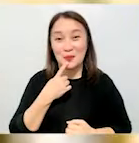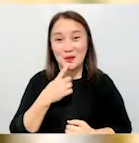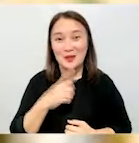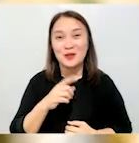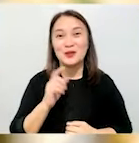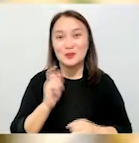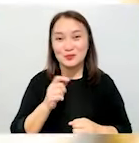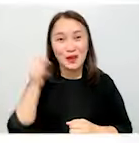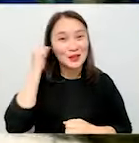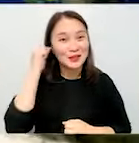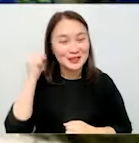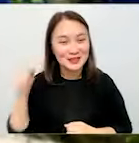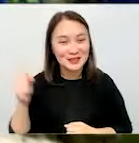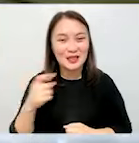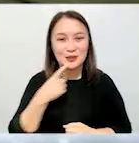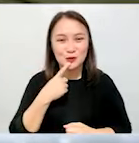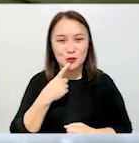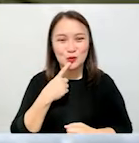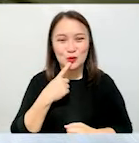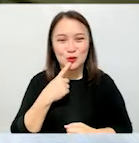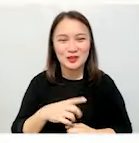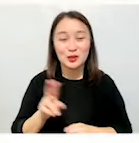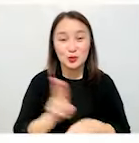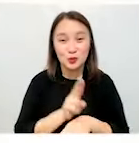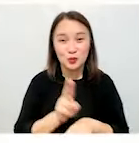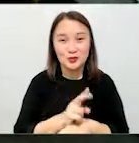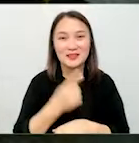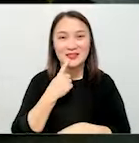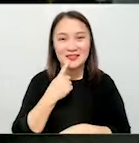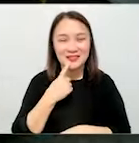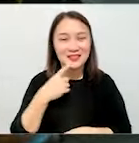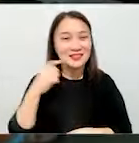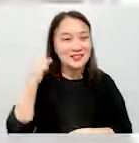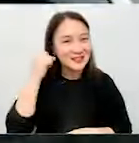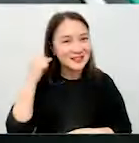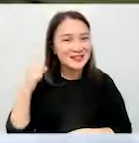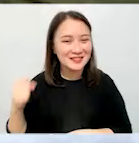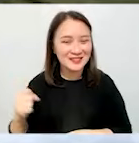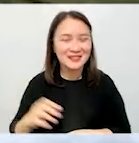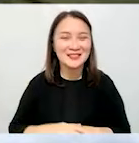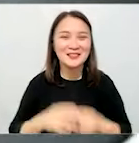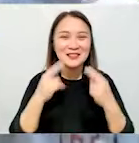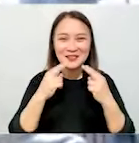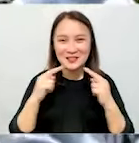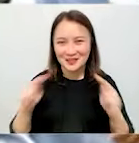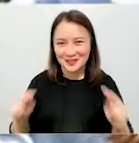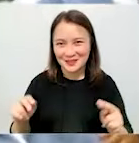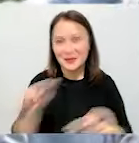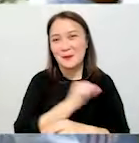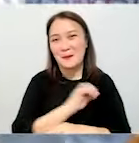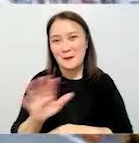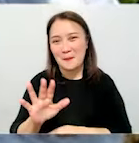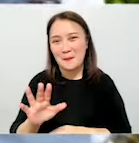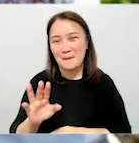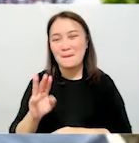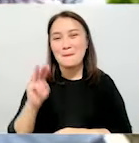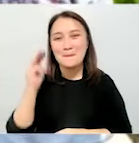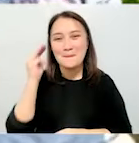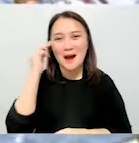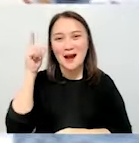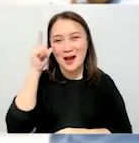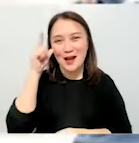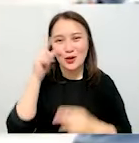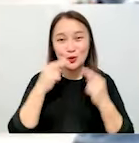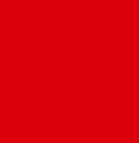Hey. I-Mark Logan na yan. Nagbabalita mula sa frontline. Mark Logan. I-Mark Logan na yan. News